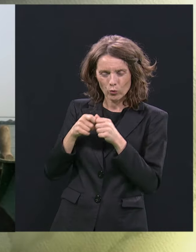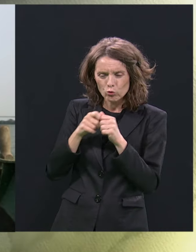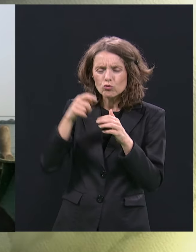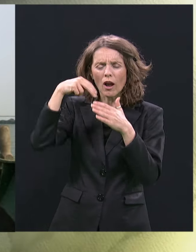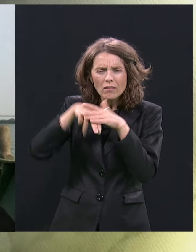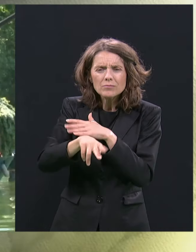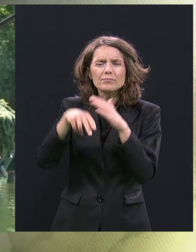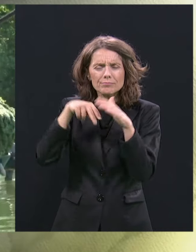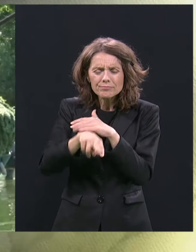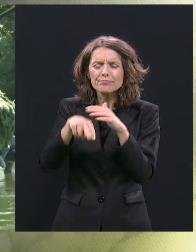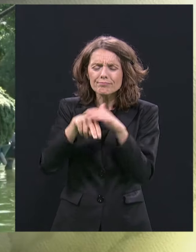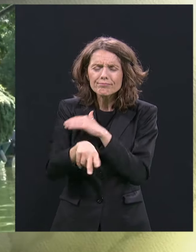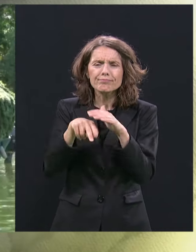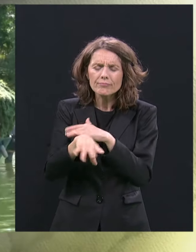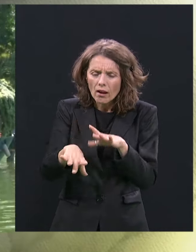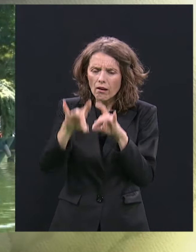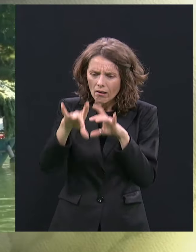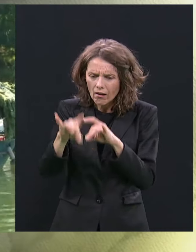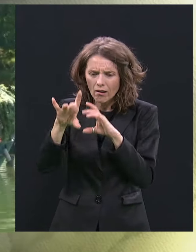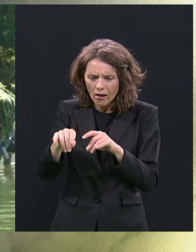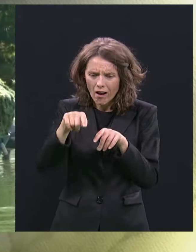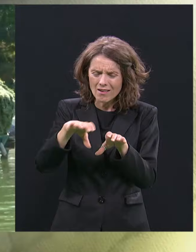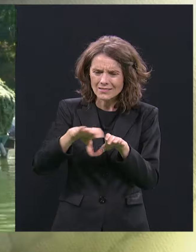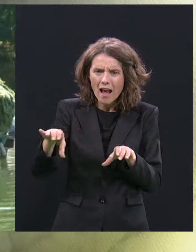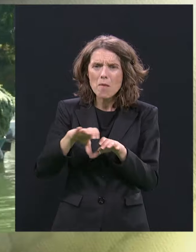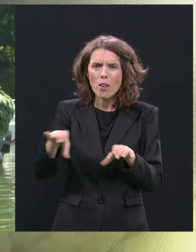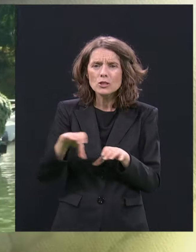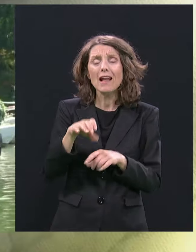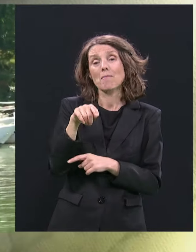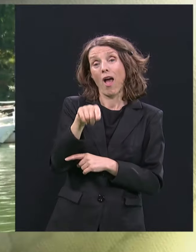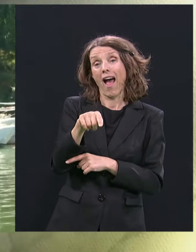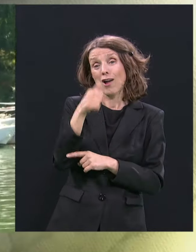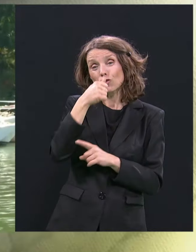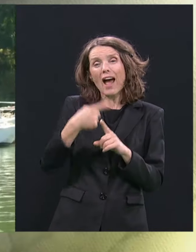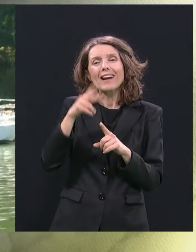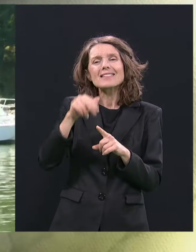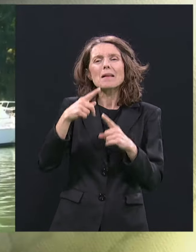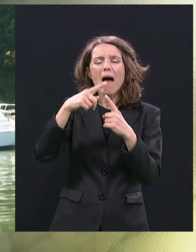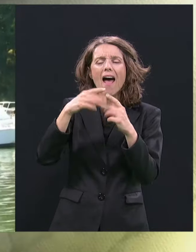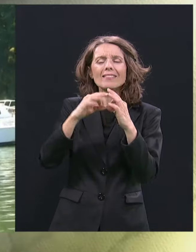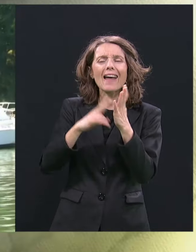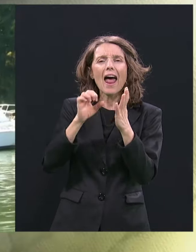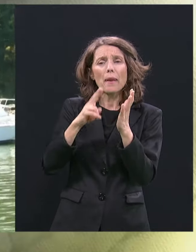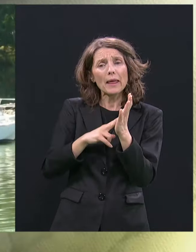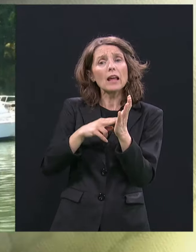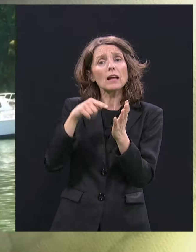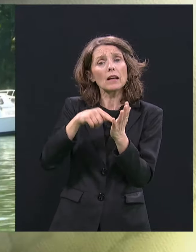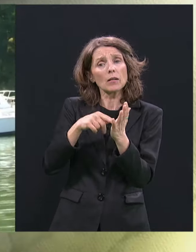aktivnosti, dolazila, nailazila na ta stabla. Tanin se inače koristi za štavljanje kože i za